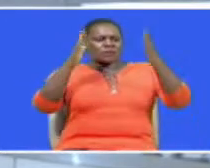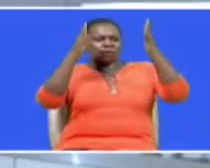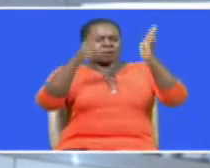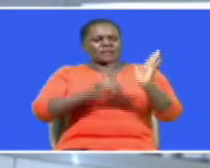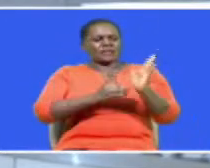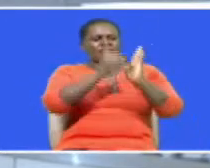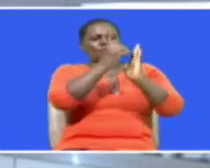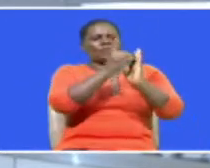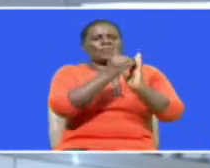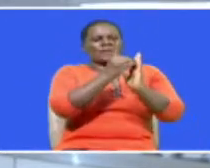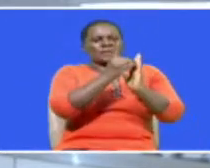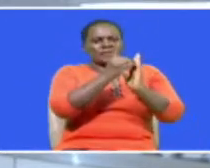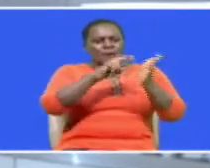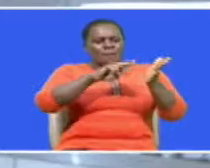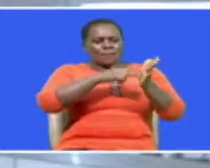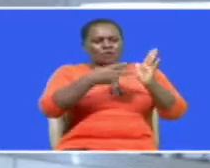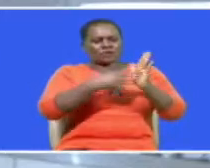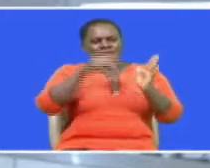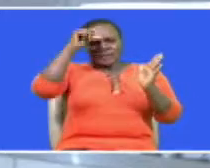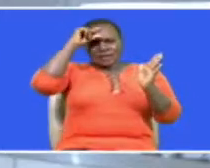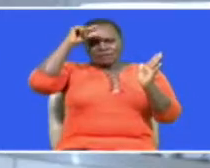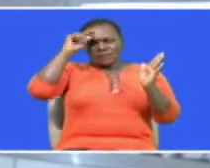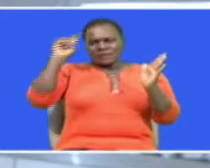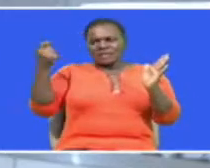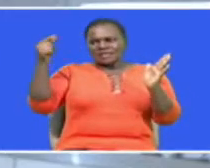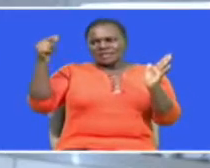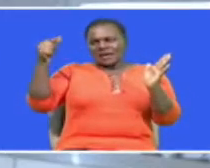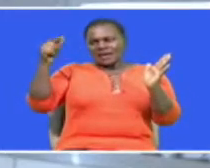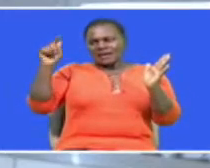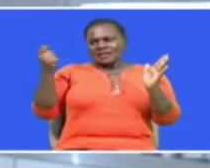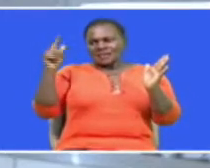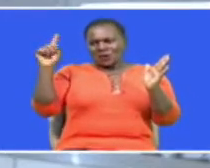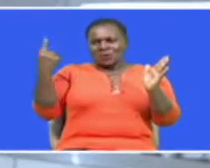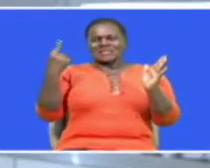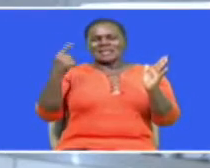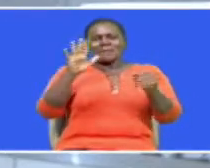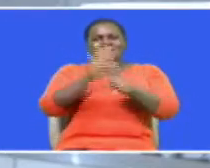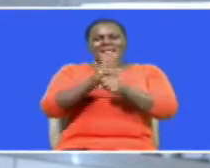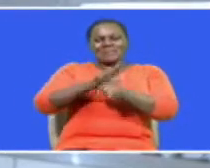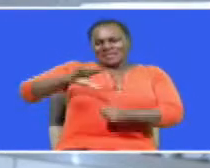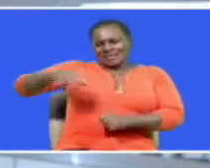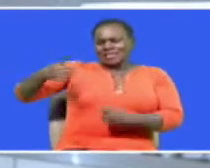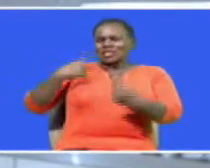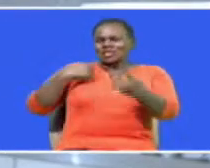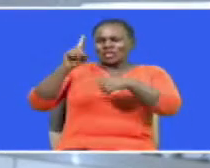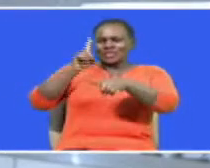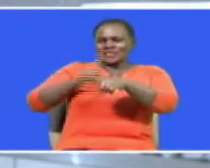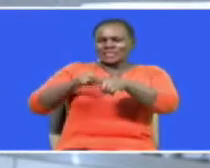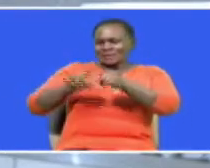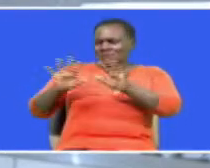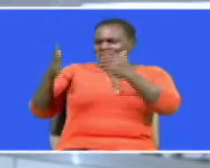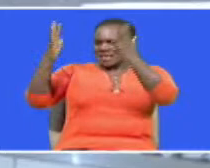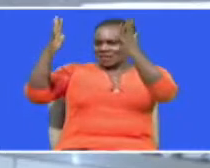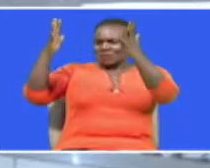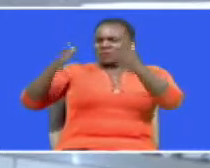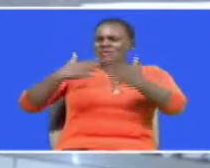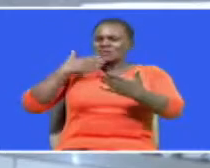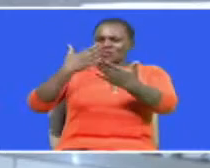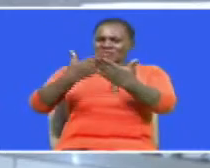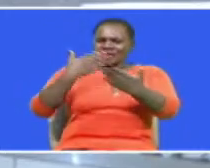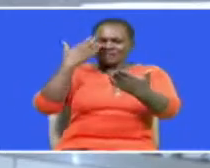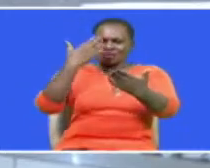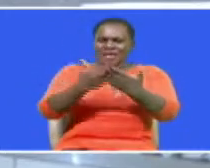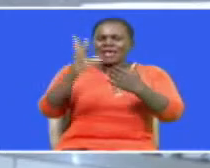maendeleo inayoendelea na serikali ya Kenya Kwanza katika maeneo mengi ya kaunti. Akizungumzwa wakati wa hafla ya kutoa